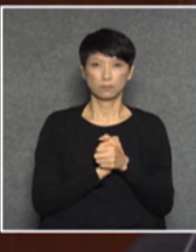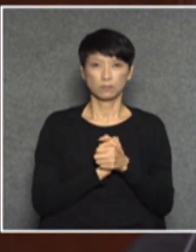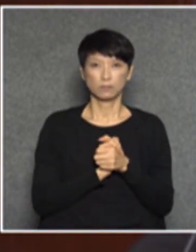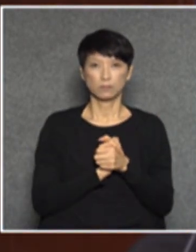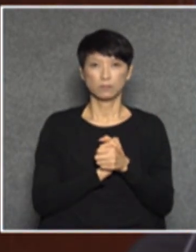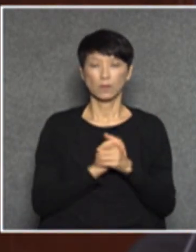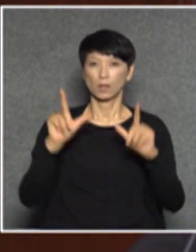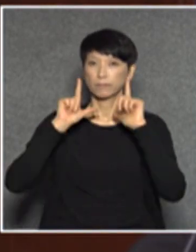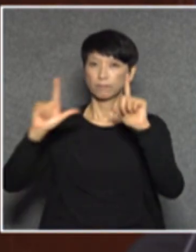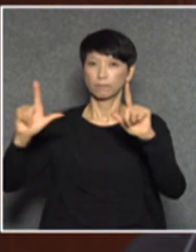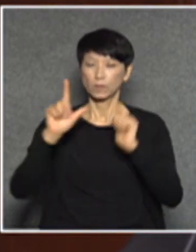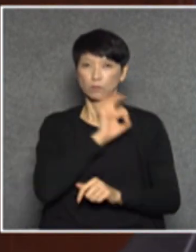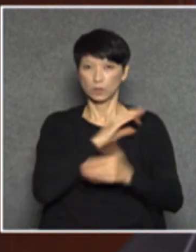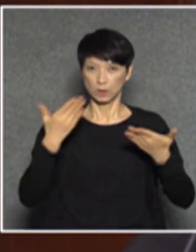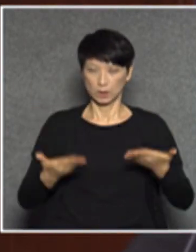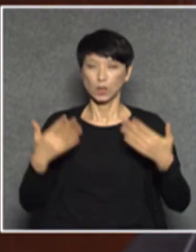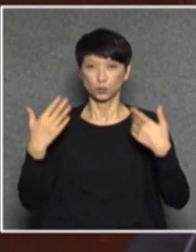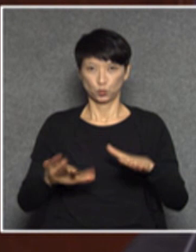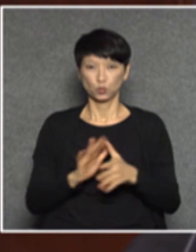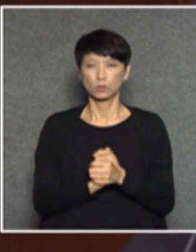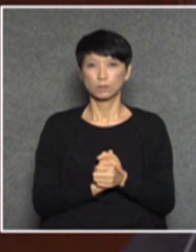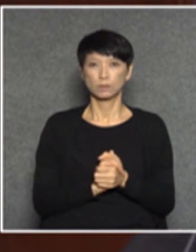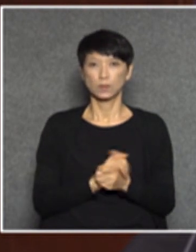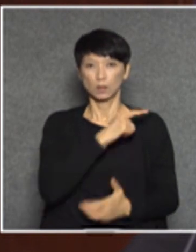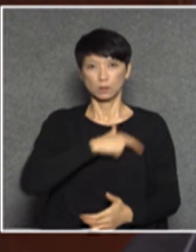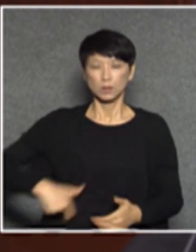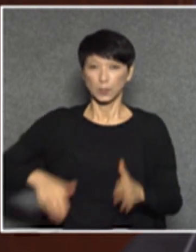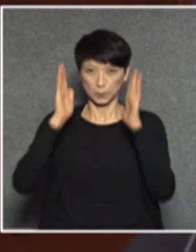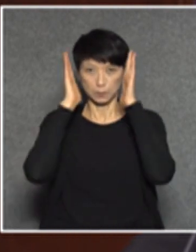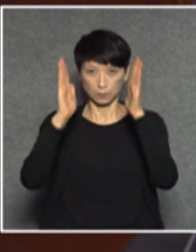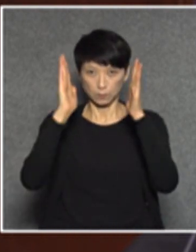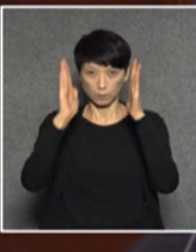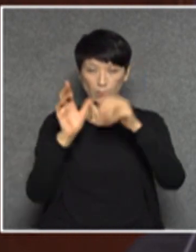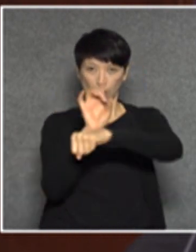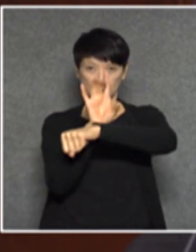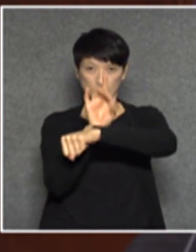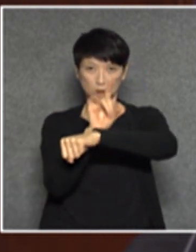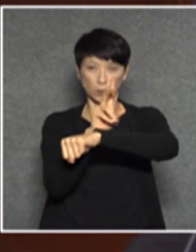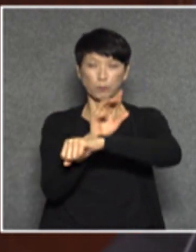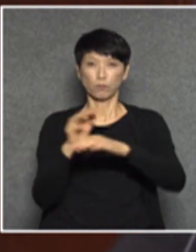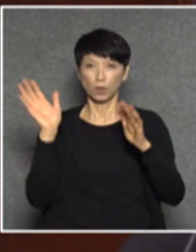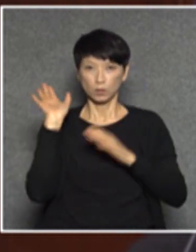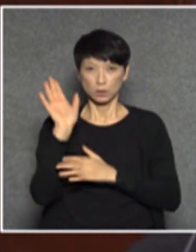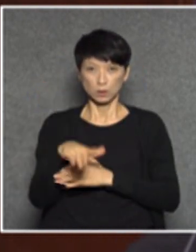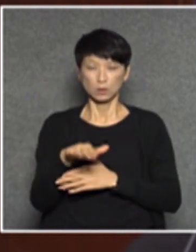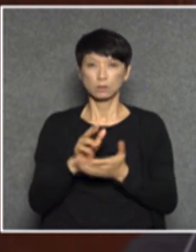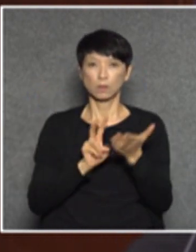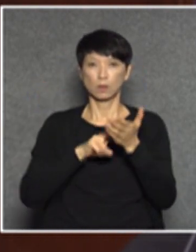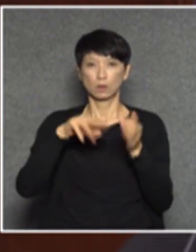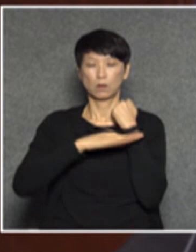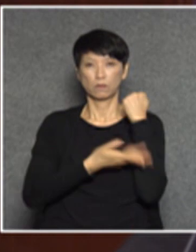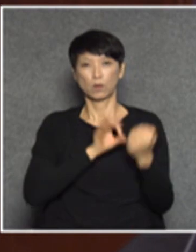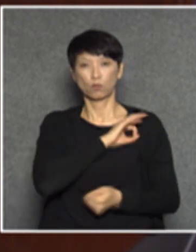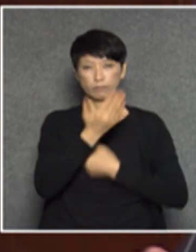答問會到這裡結束了，請議員留意大約15分鐘之後立法會是會復會